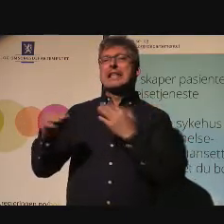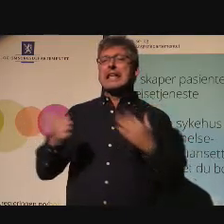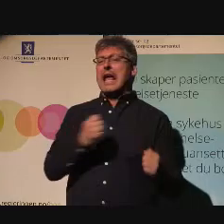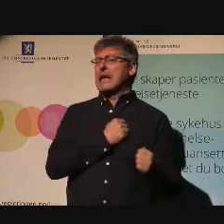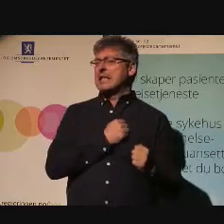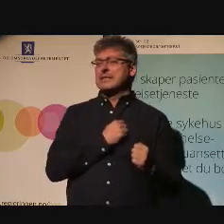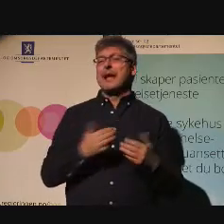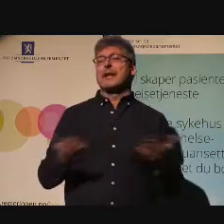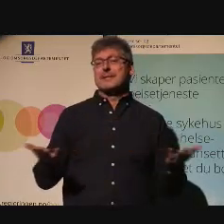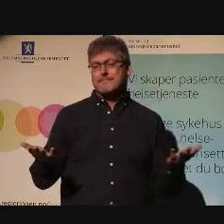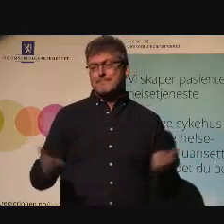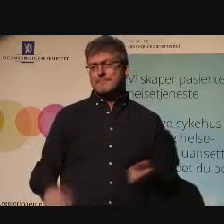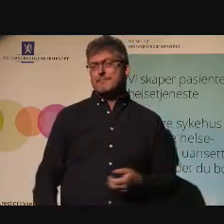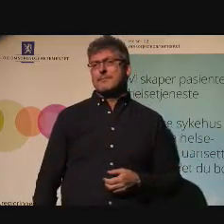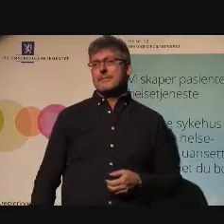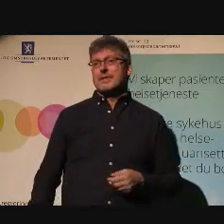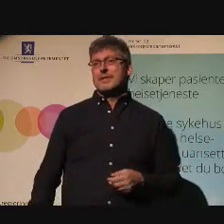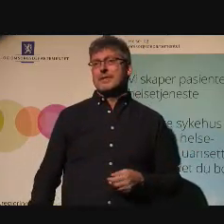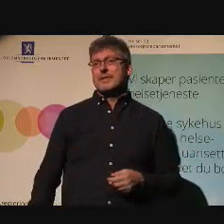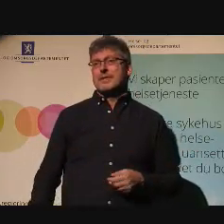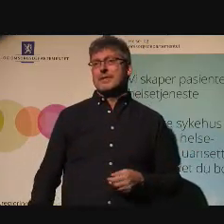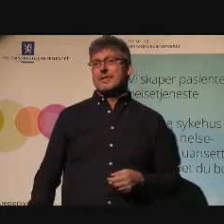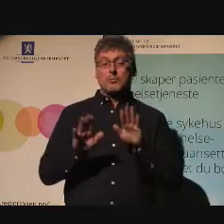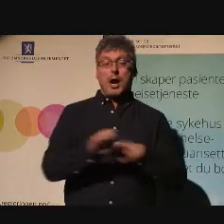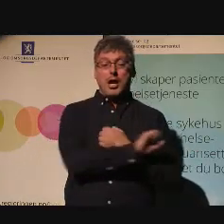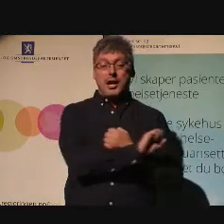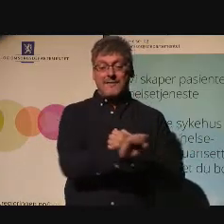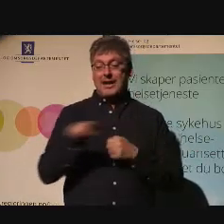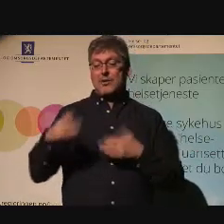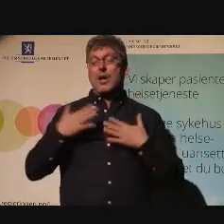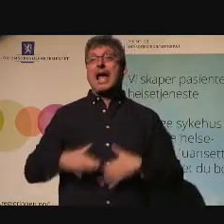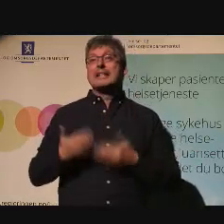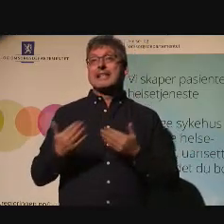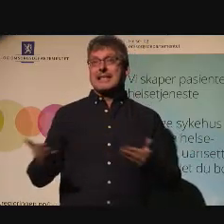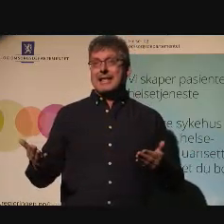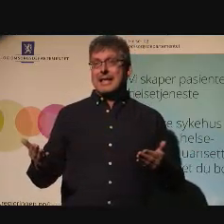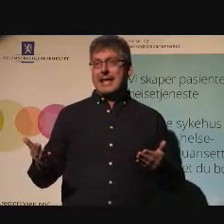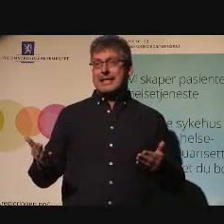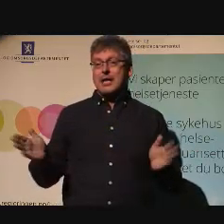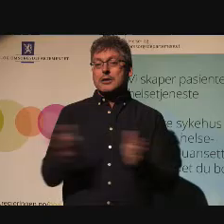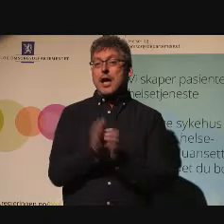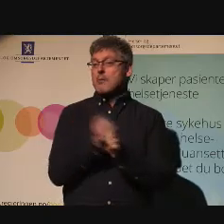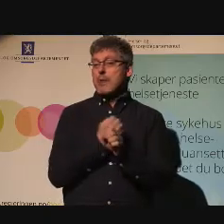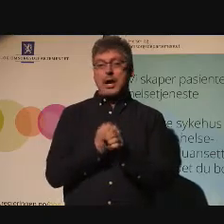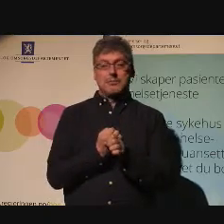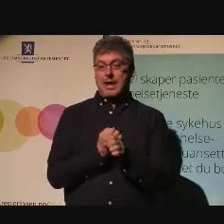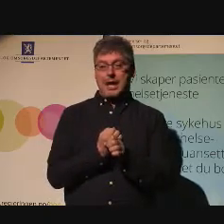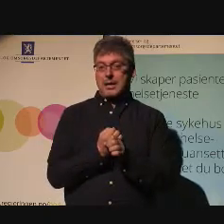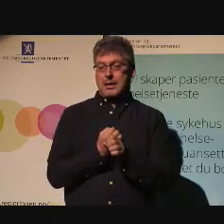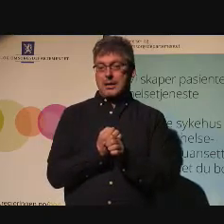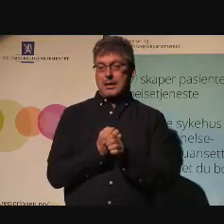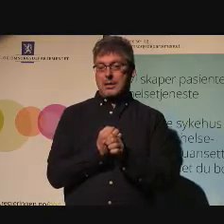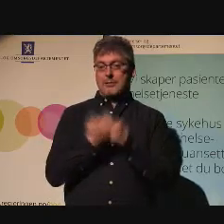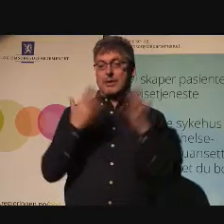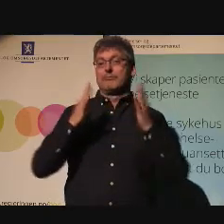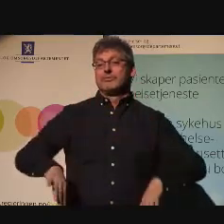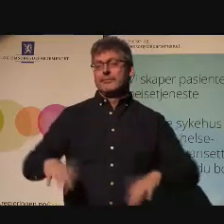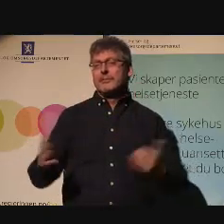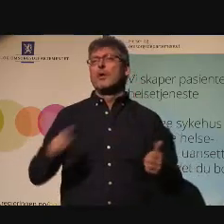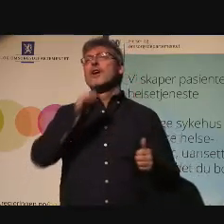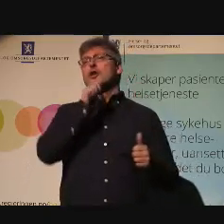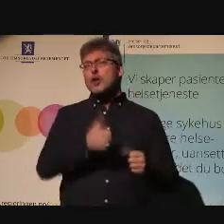Dette går ut over samarbeidet mellom barnevernet og helsetjenesten, og dette er vi nødt til å gjøre noe med. Vi